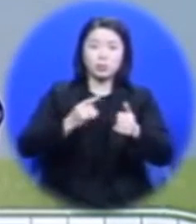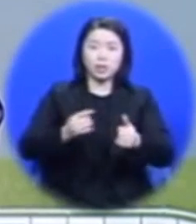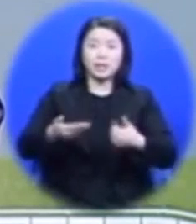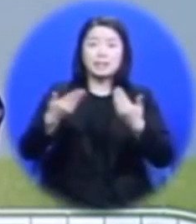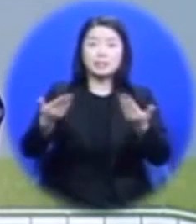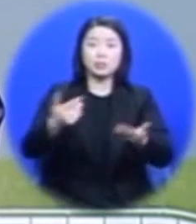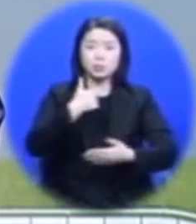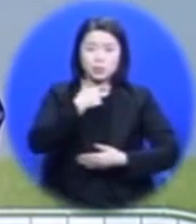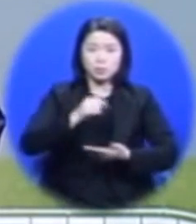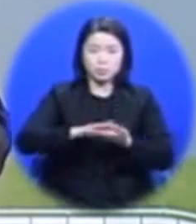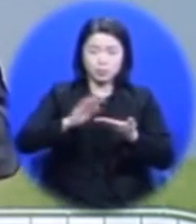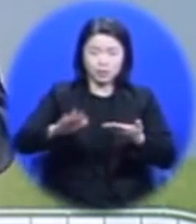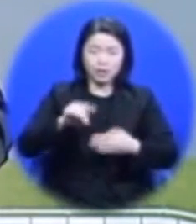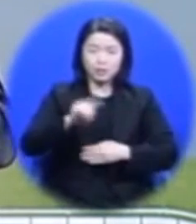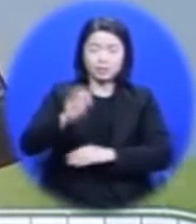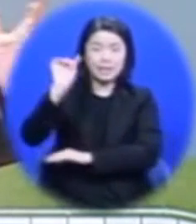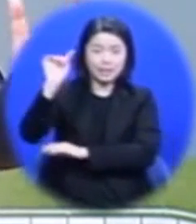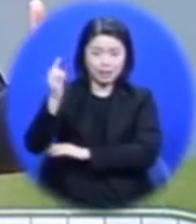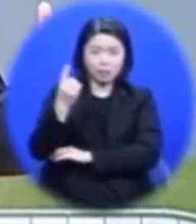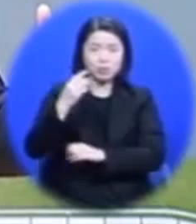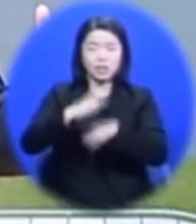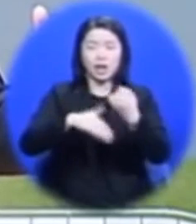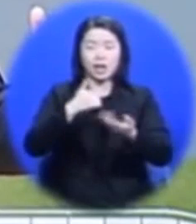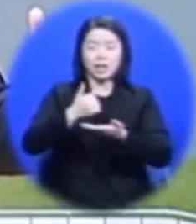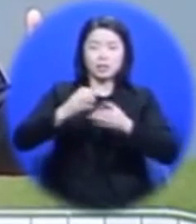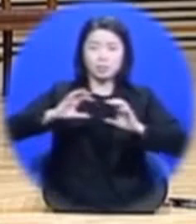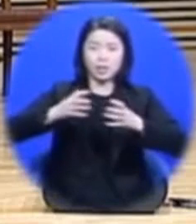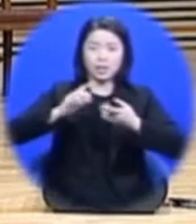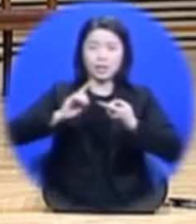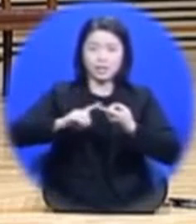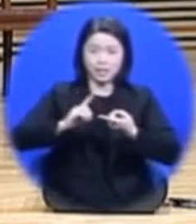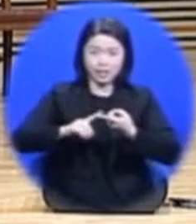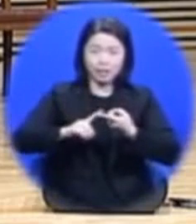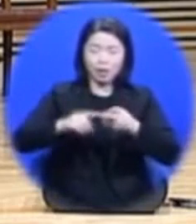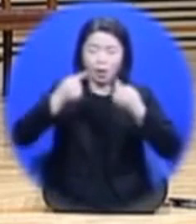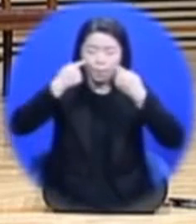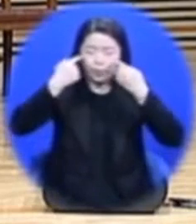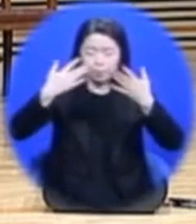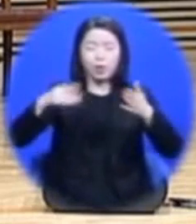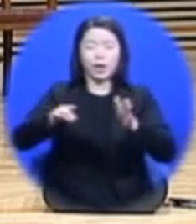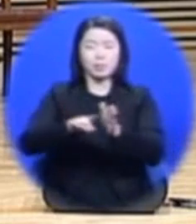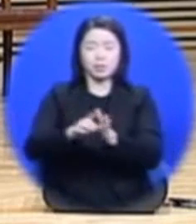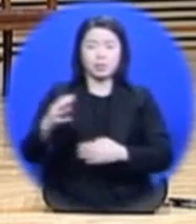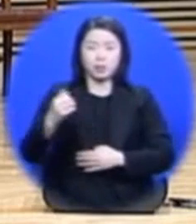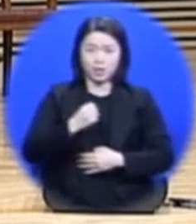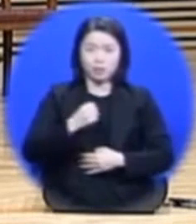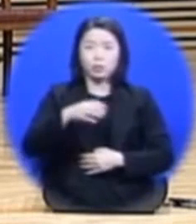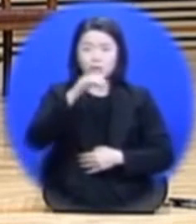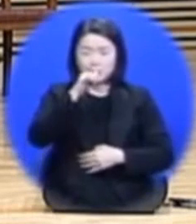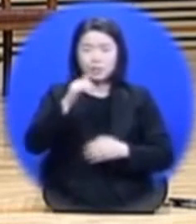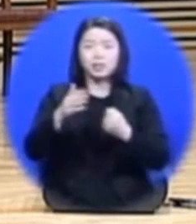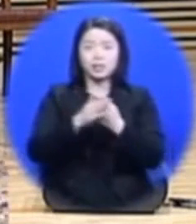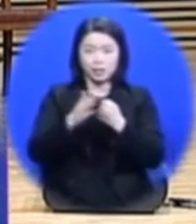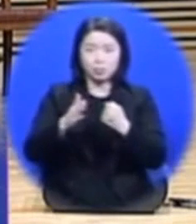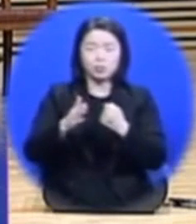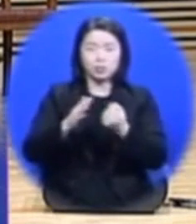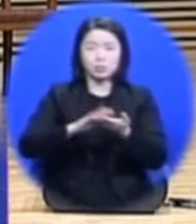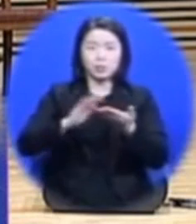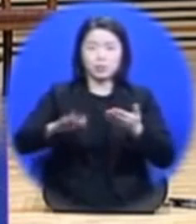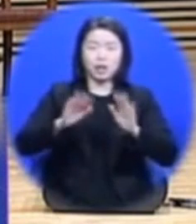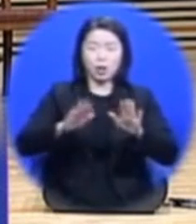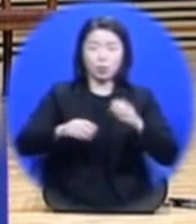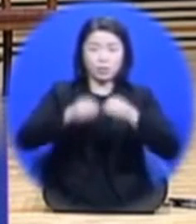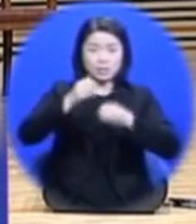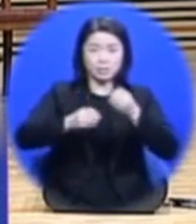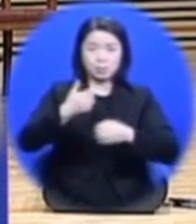합니다. 그것은 다윗이 하나님의 나라에 대한 분명한 믿음을 가지고 있었던 사람임을 오늘